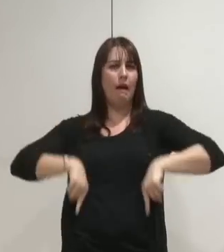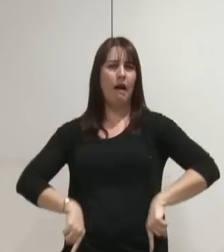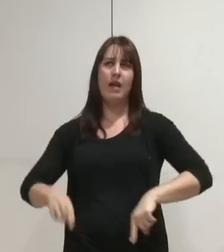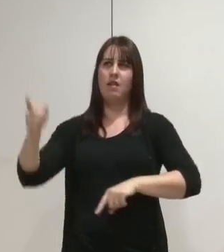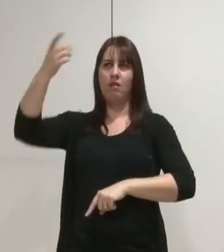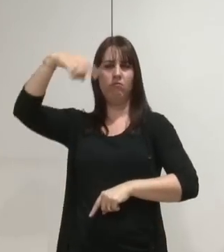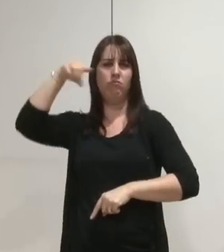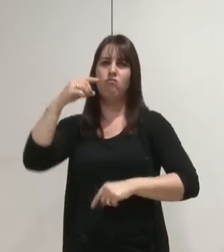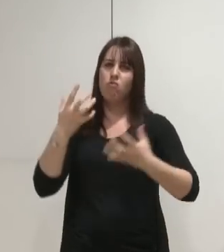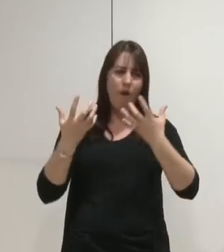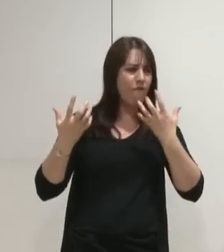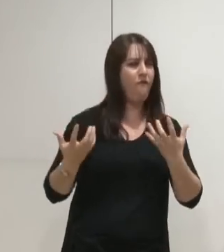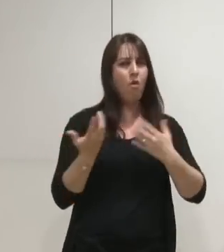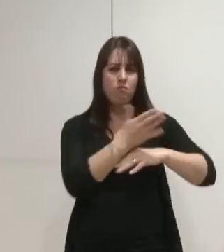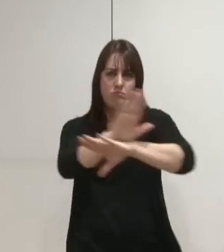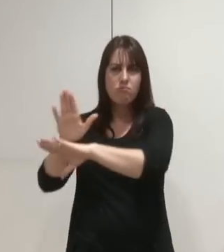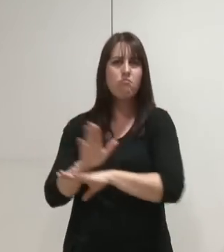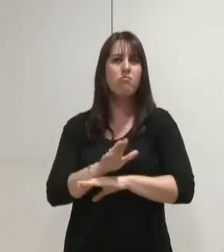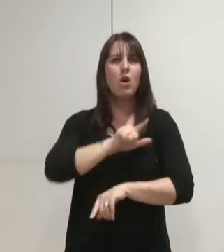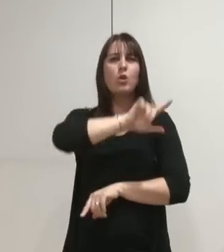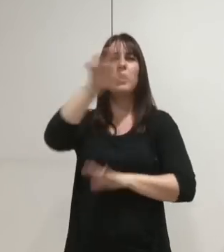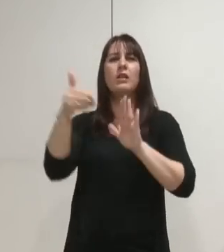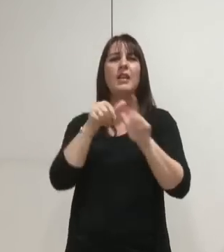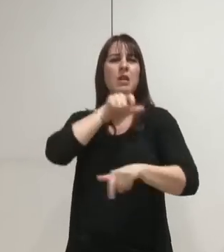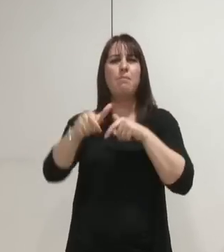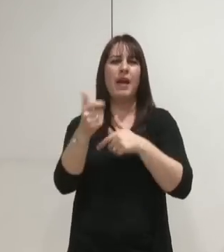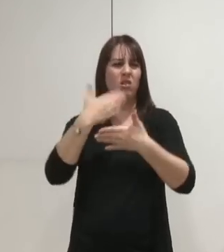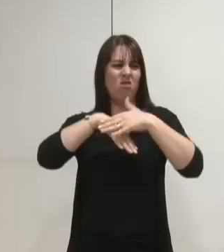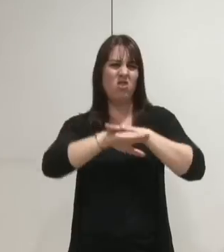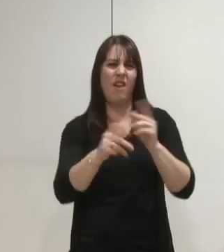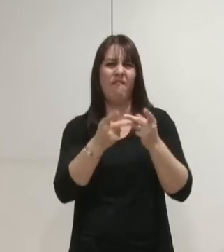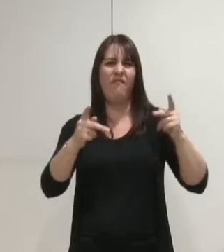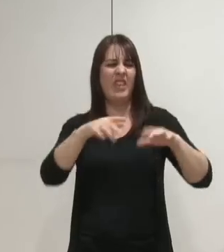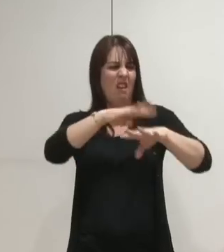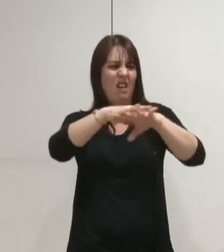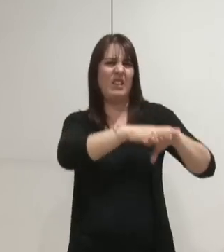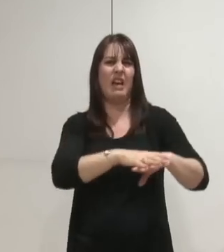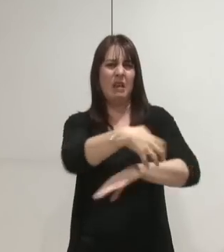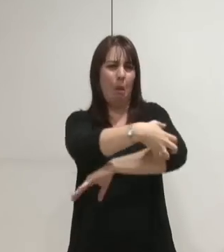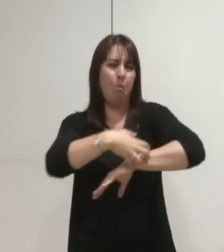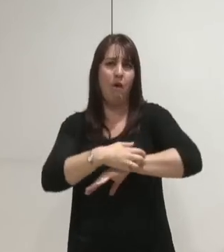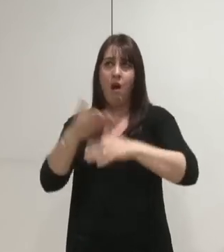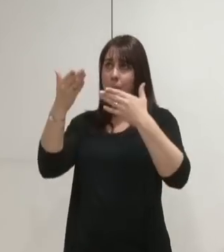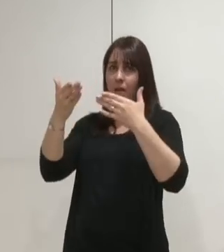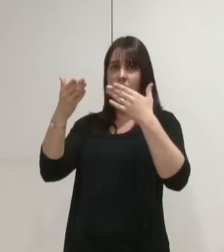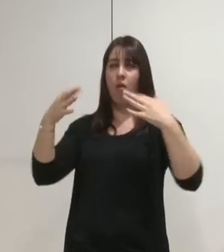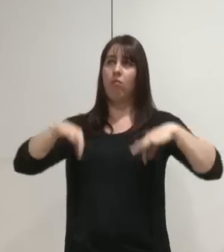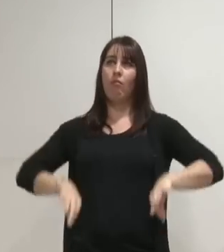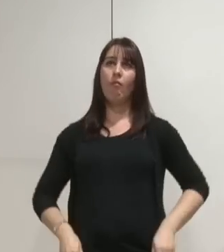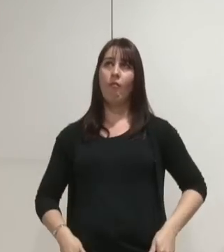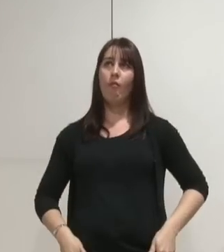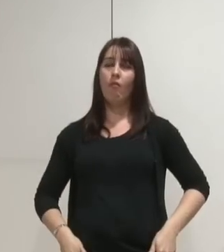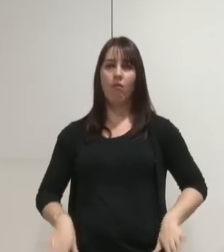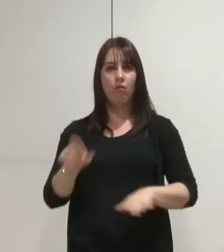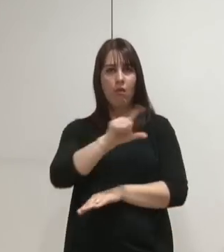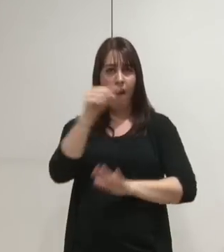volonté pour trouver des issues au 5000 personnes qui vivaient dans des bidonvilles aujourd'hui il n'agit pas pour les 20000